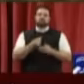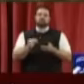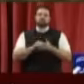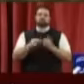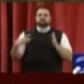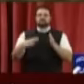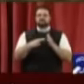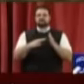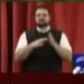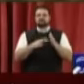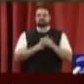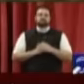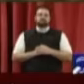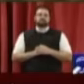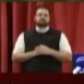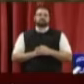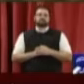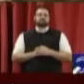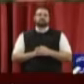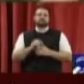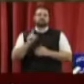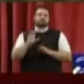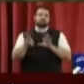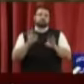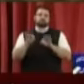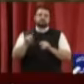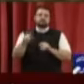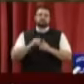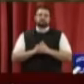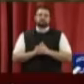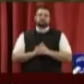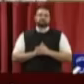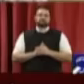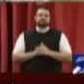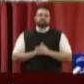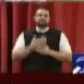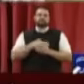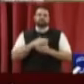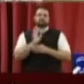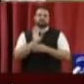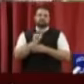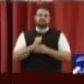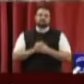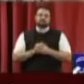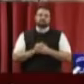dar nu, nu o găseam fizic. Știmați telespectatori,